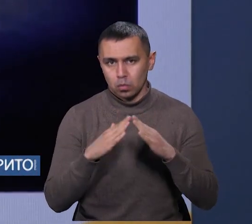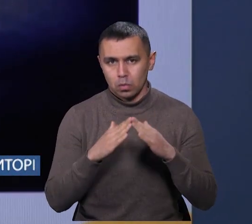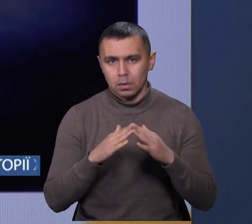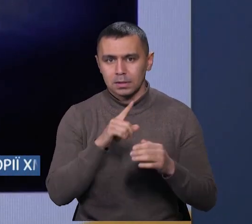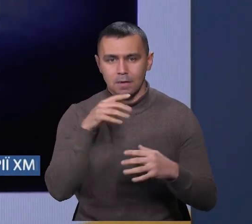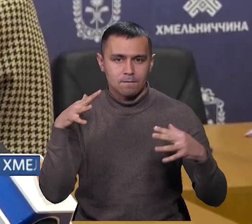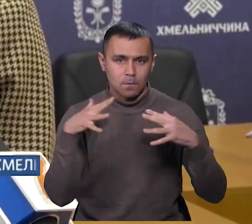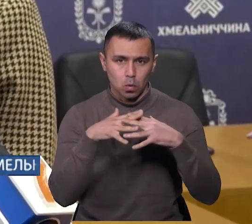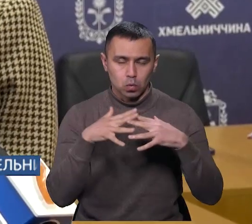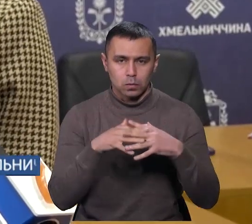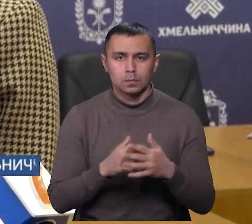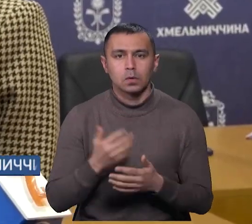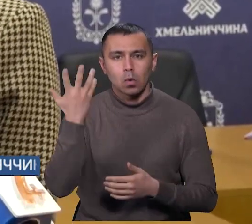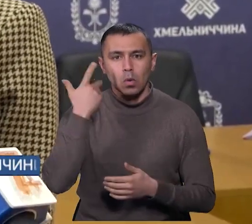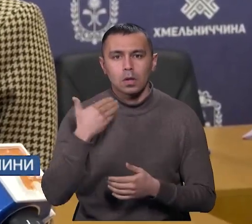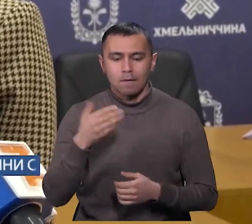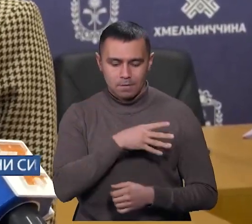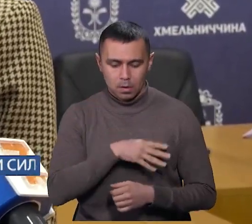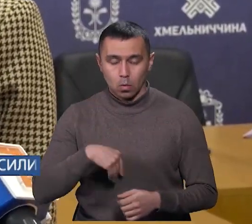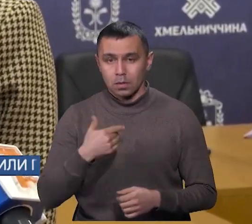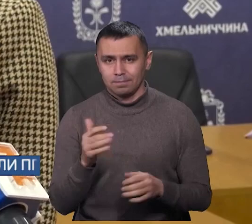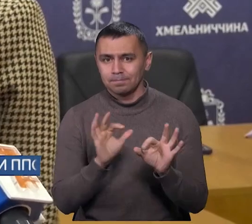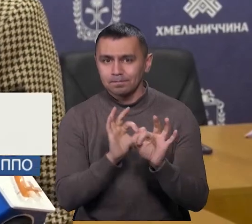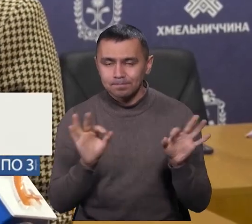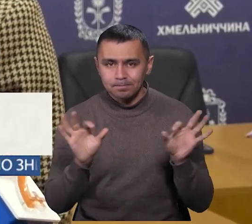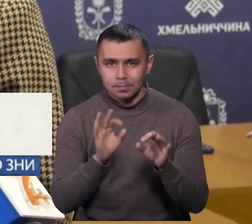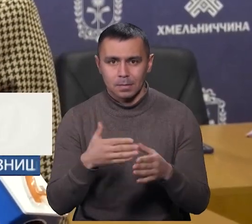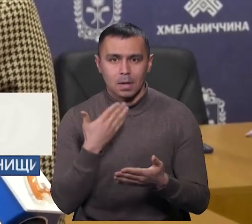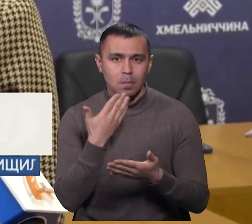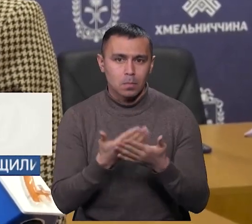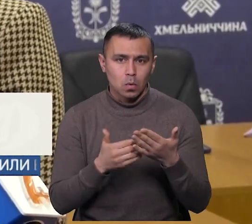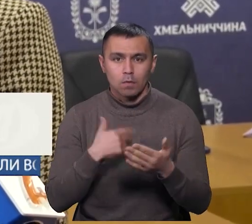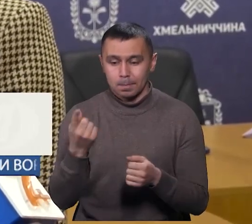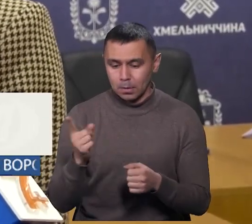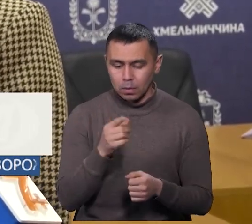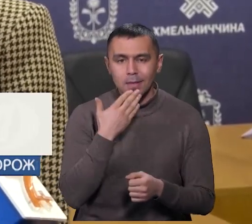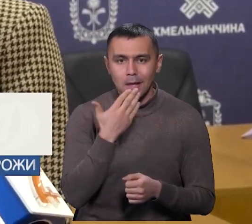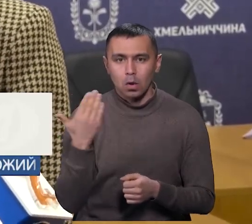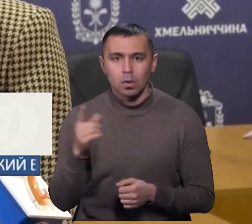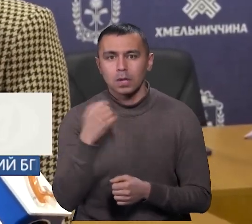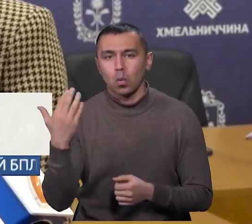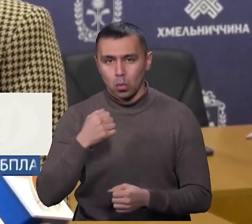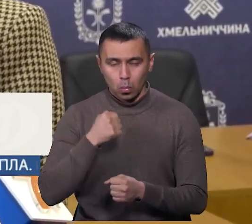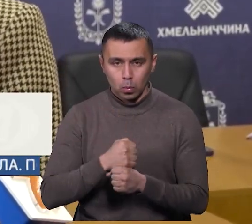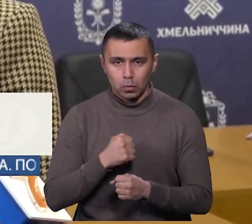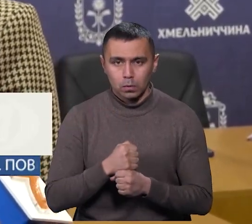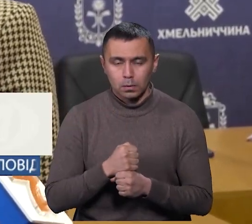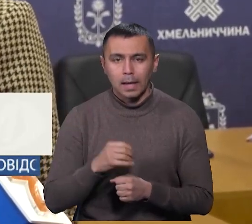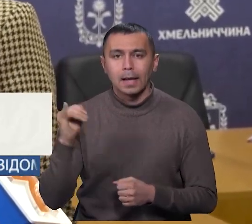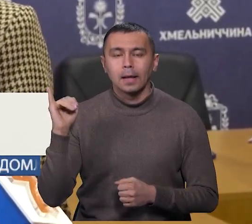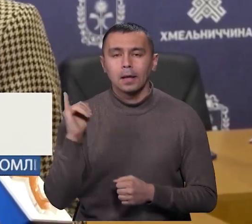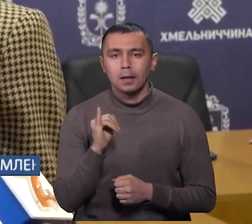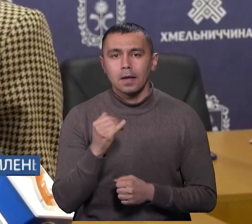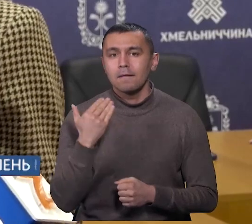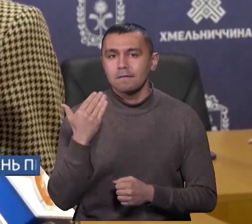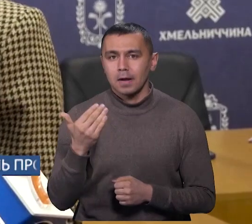із фронту. Коли ветеран хоче виговоритися, і ви підходите і дякуєте йому за його роботу, і